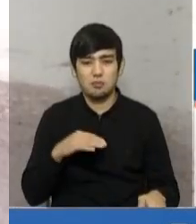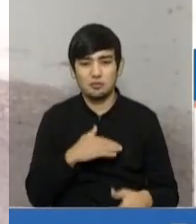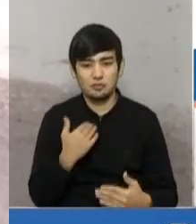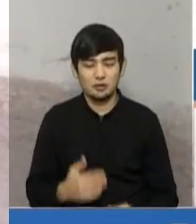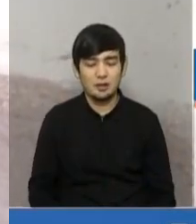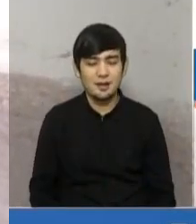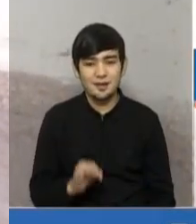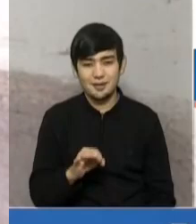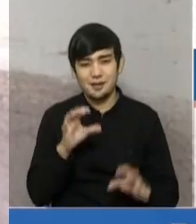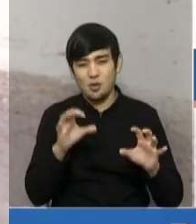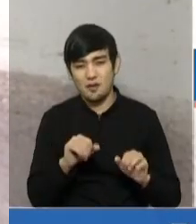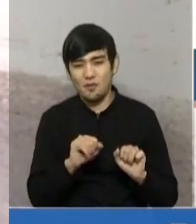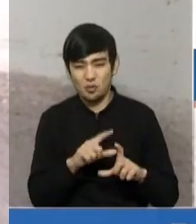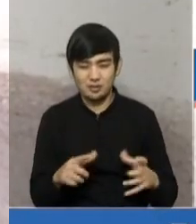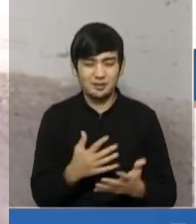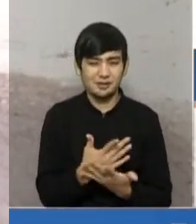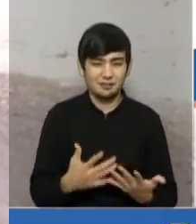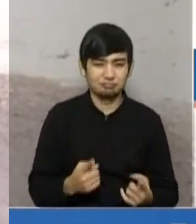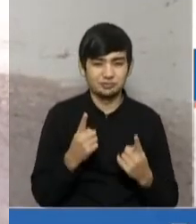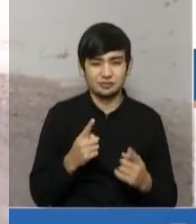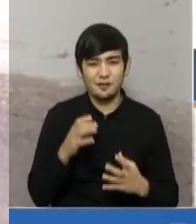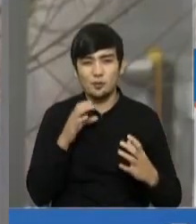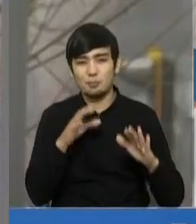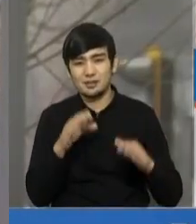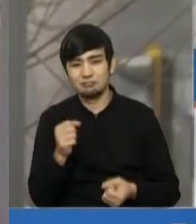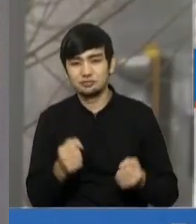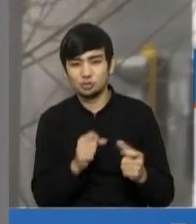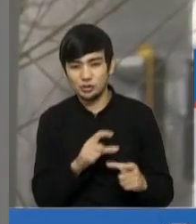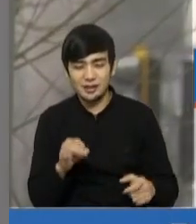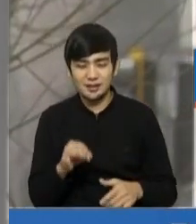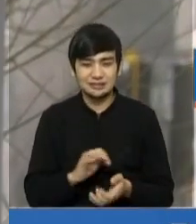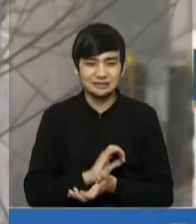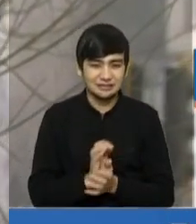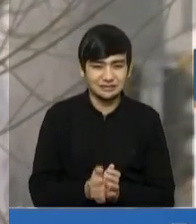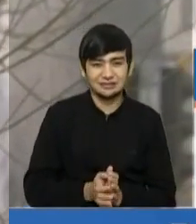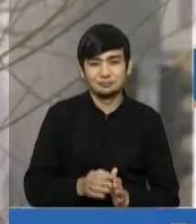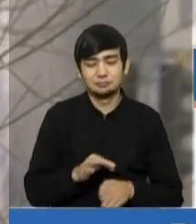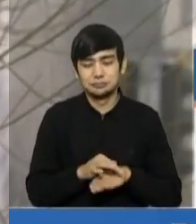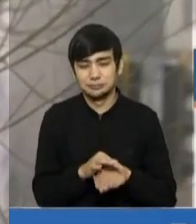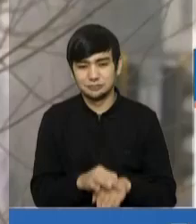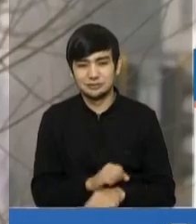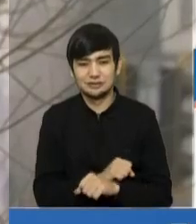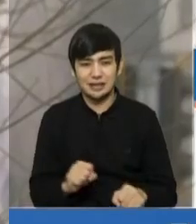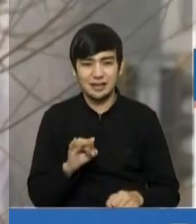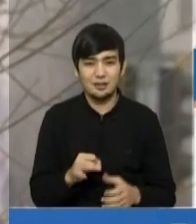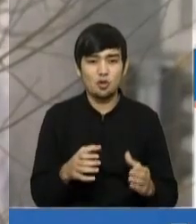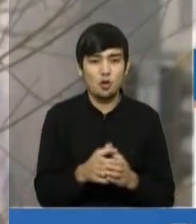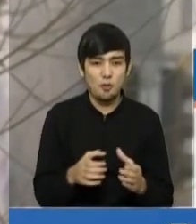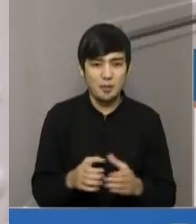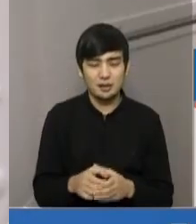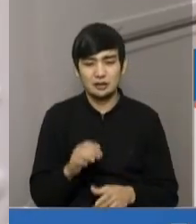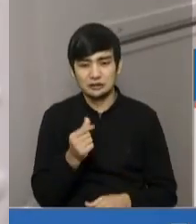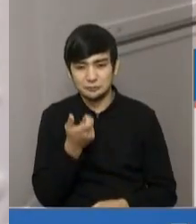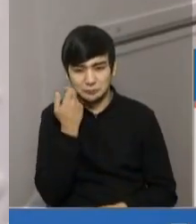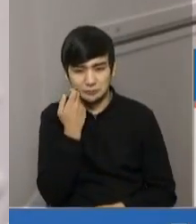Ал заңгерлердің сөзінше ірі мегаполистерде автобус жүргізушілері жолаушыларды шамадан тыс толтырып тасиды. Өйткені тасымалдаушы компаниялар табыс